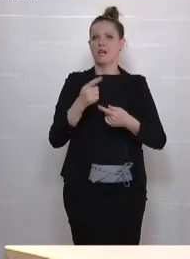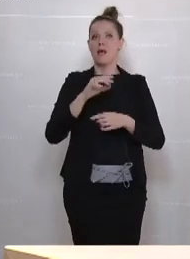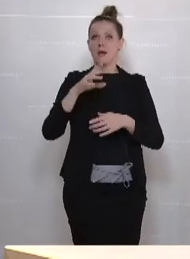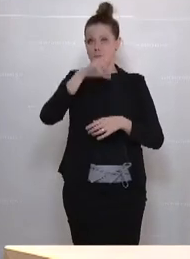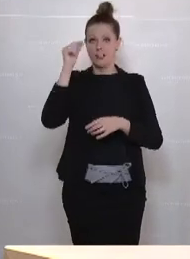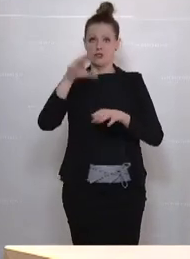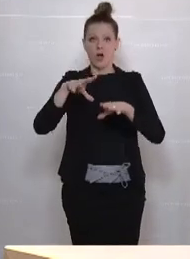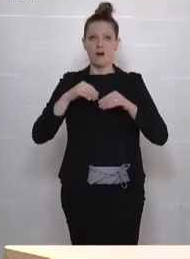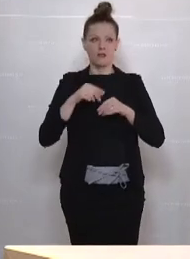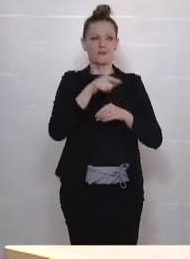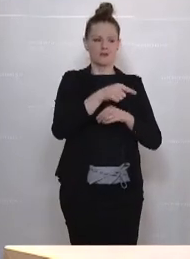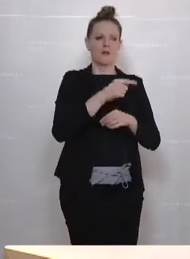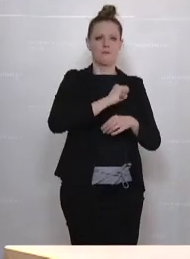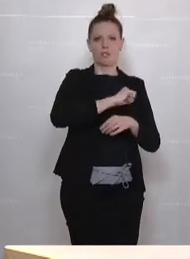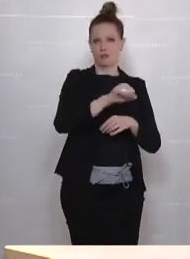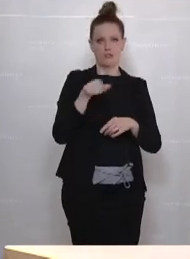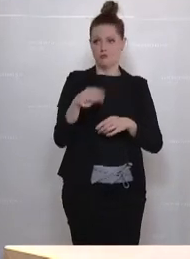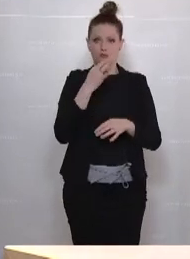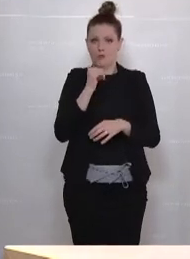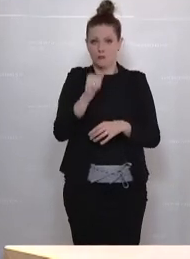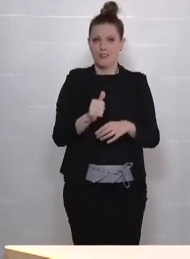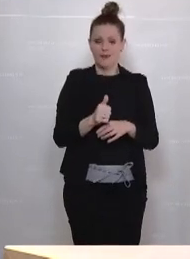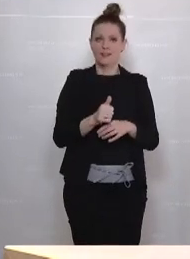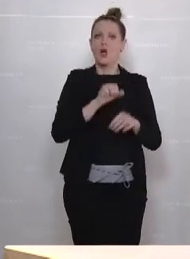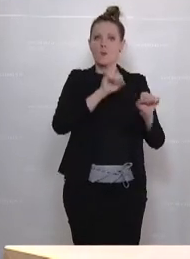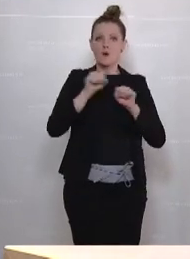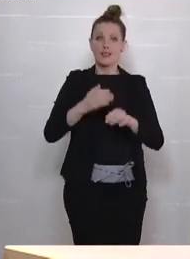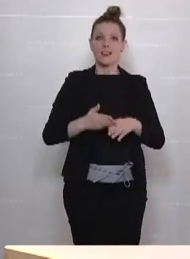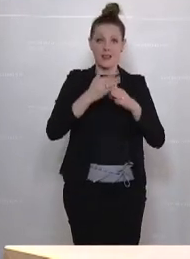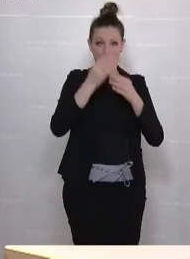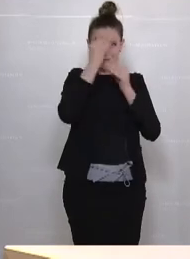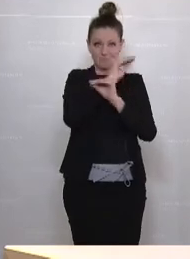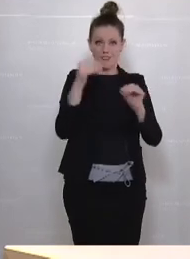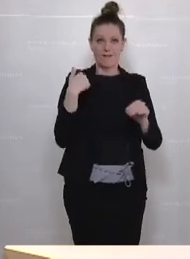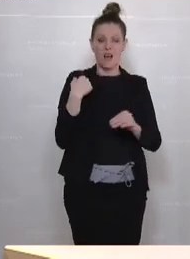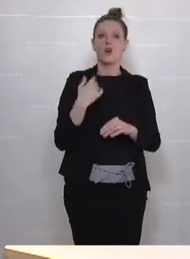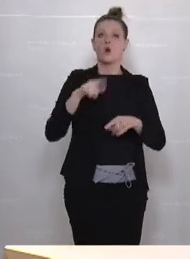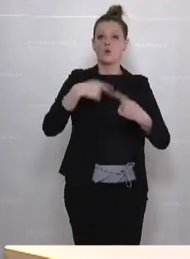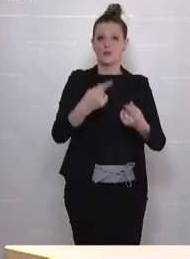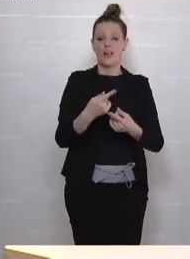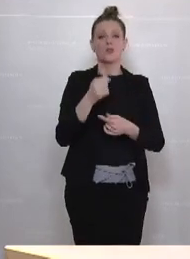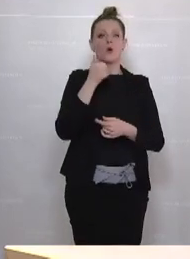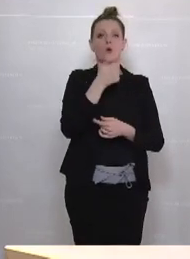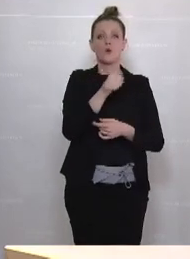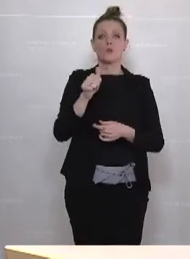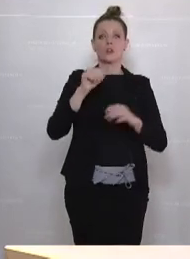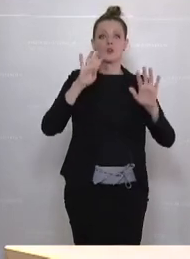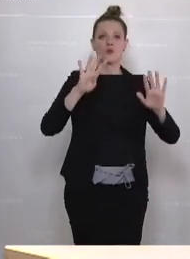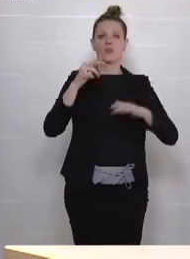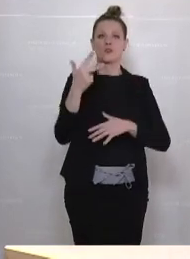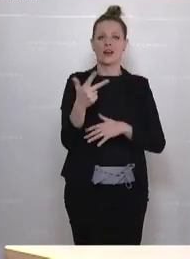Nein, einen Tag nachdem Sie angekündigt haben, eine mögliche Hilfe, wissen wir, dass 139 Flüchtlinge nach Deutschland gekommen